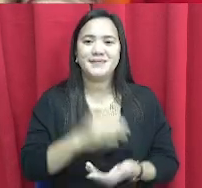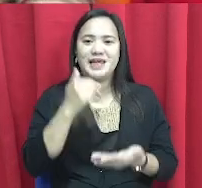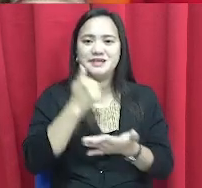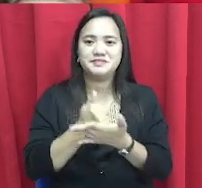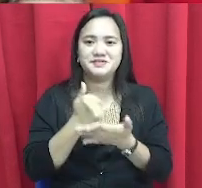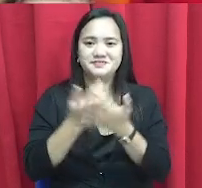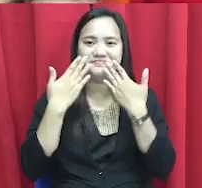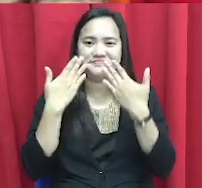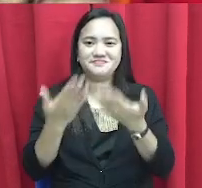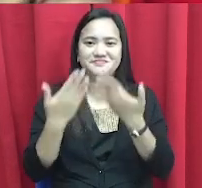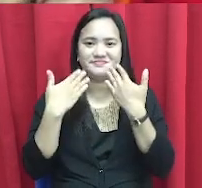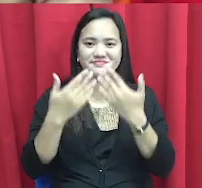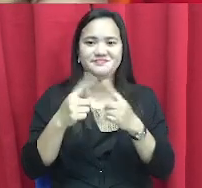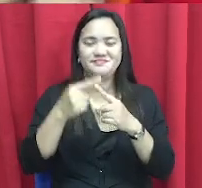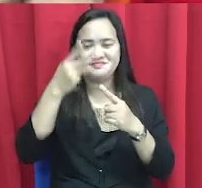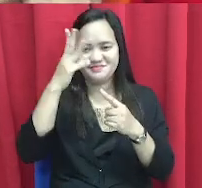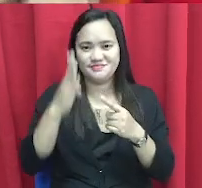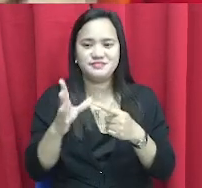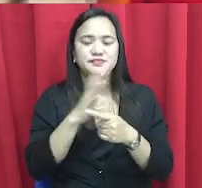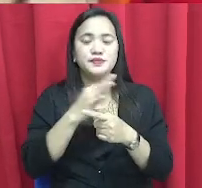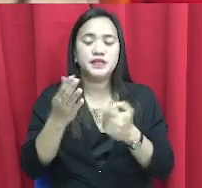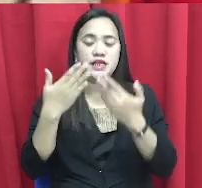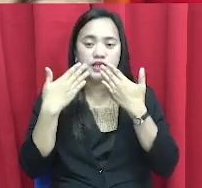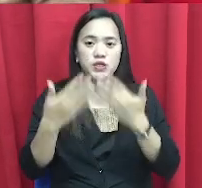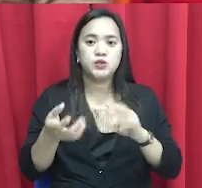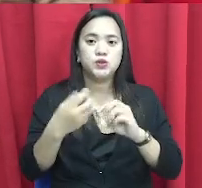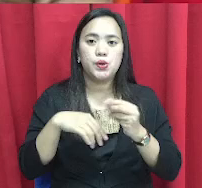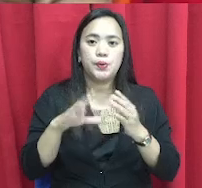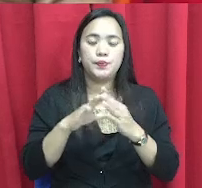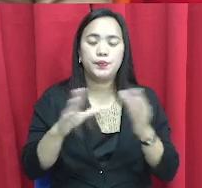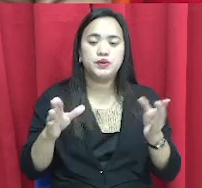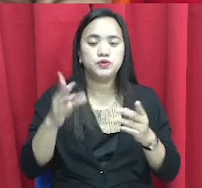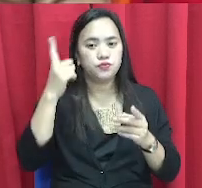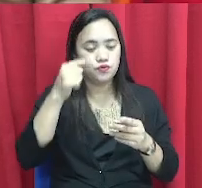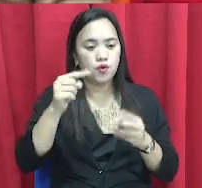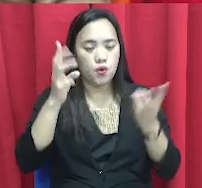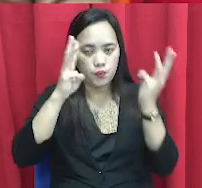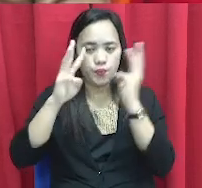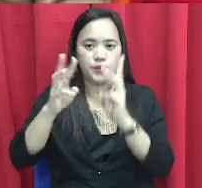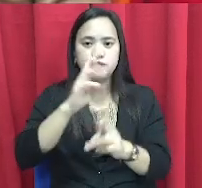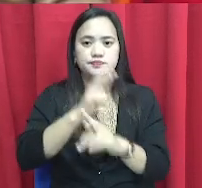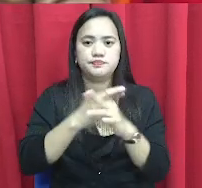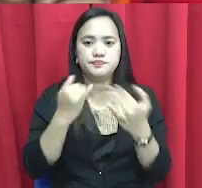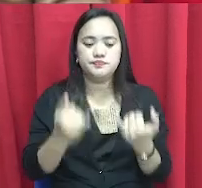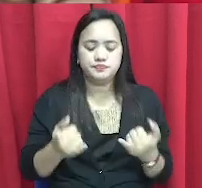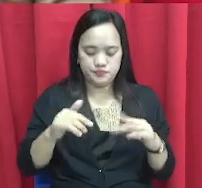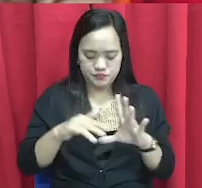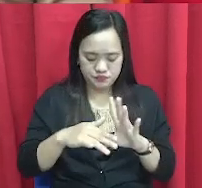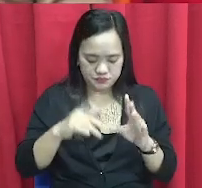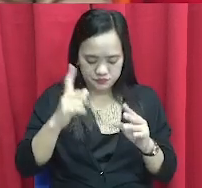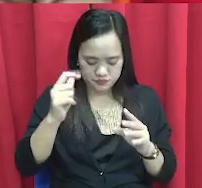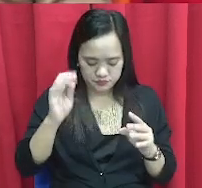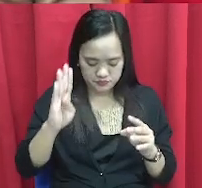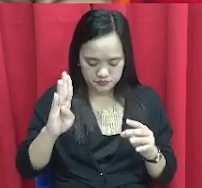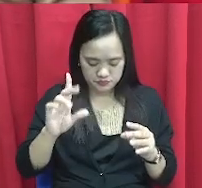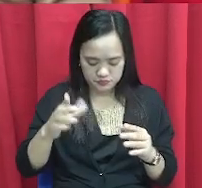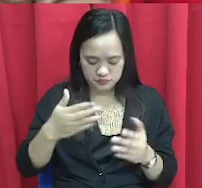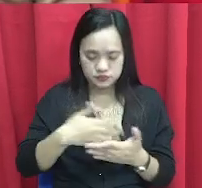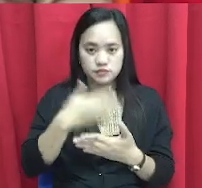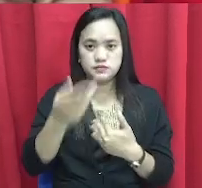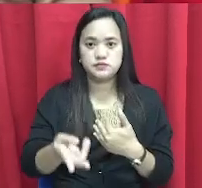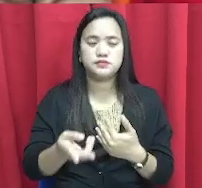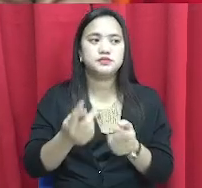salamat po sir Chris at muli po Maraming maraming salamat mga kapatid sa inyo pong pagsubaybay sa atin pong programa next week